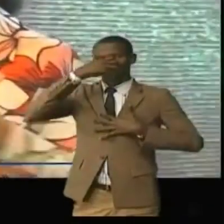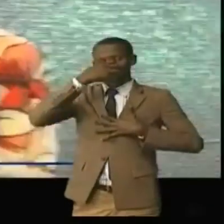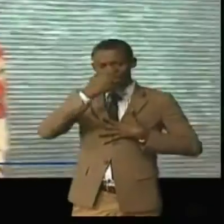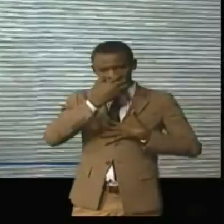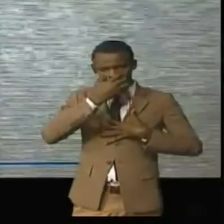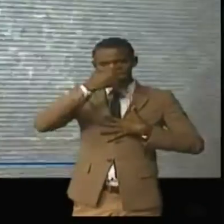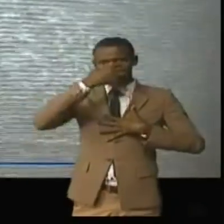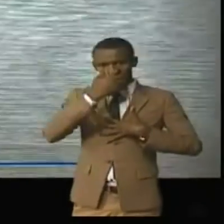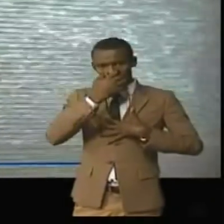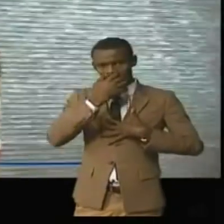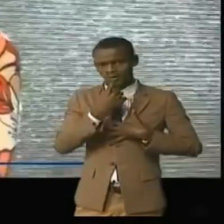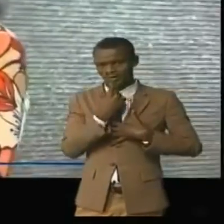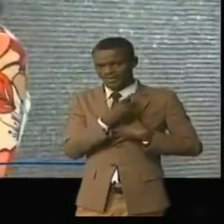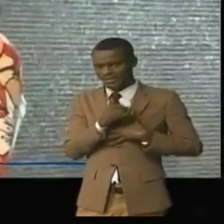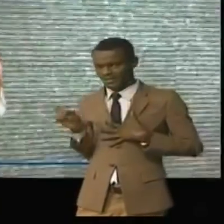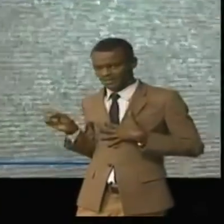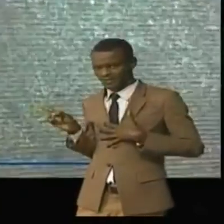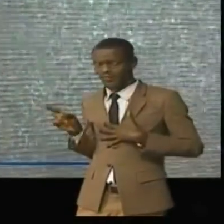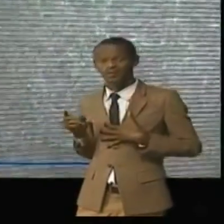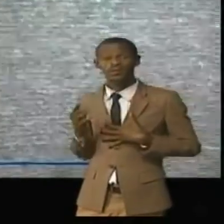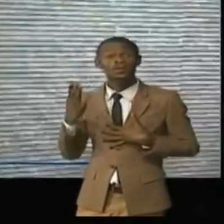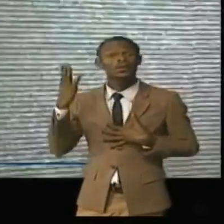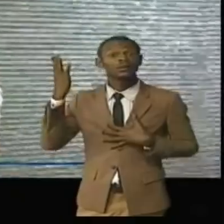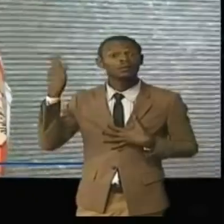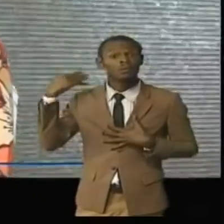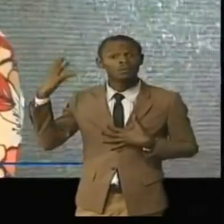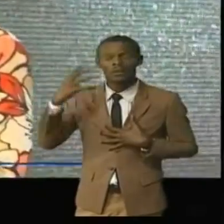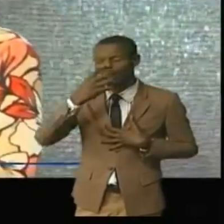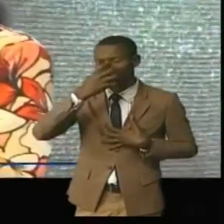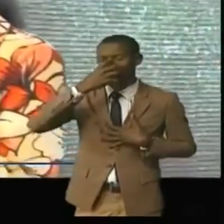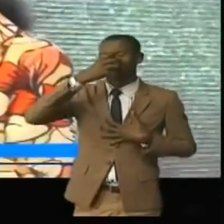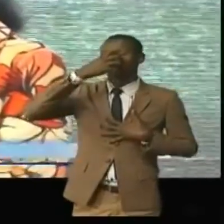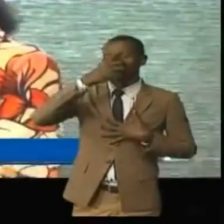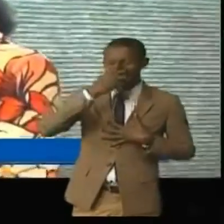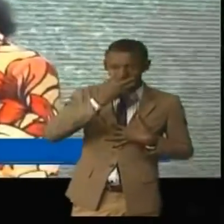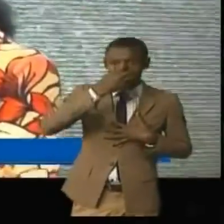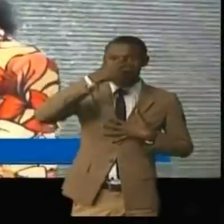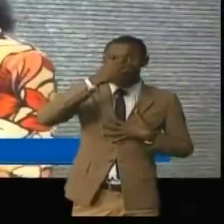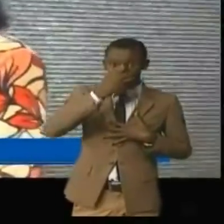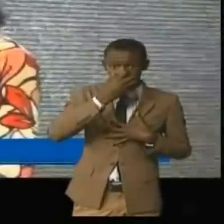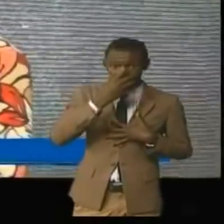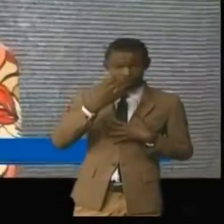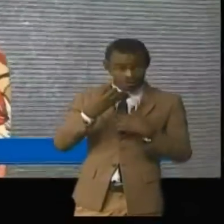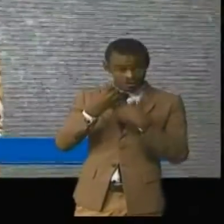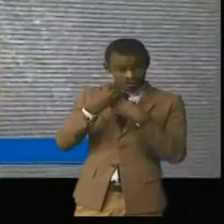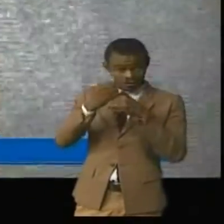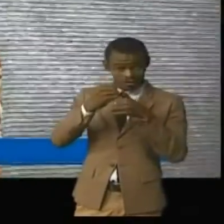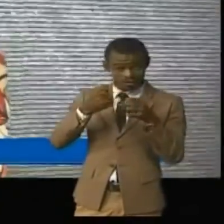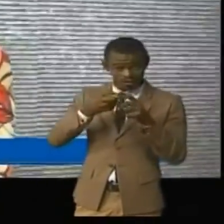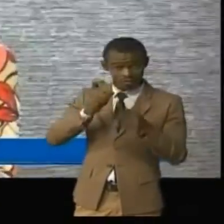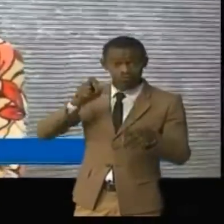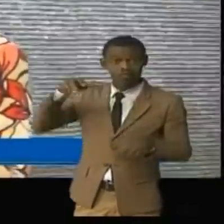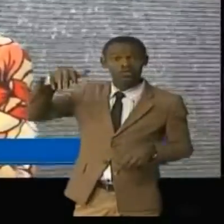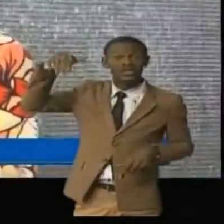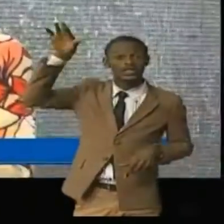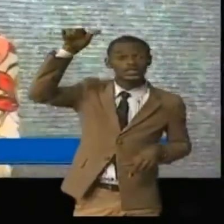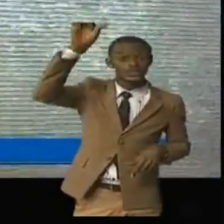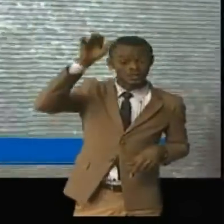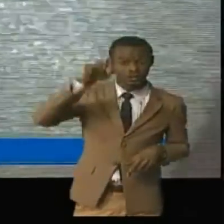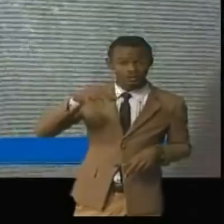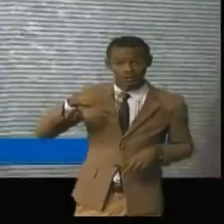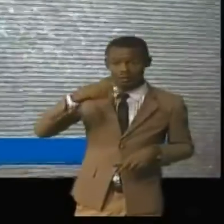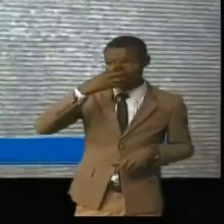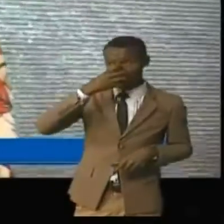à l'époque, là, tout le monde savait qu'ils n'allaient pas servir à la pandémie. Parce qu'il faut un temps, évidemment, avant que le respirateur quitte sa phase de